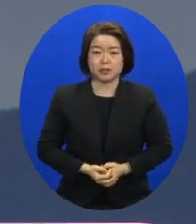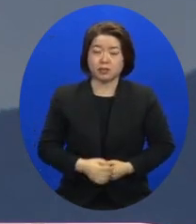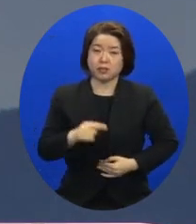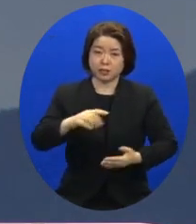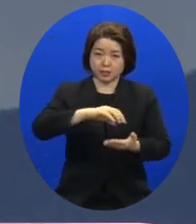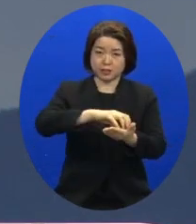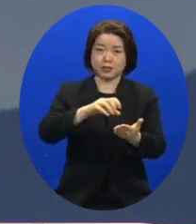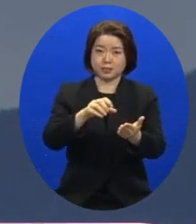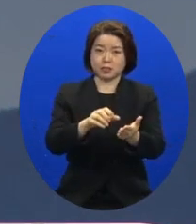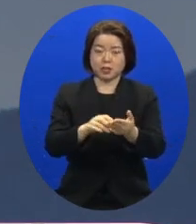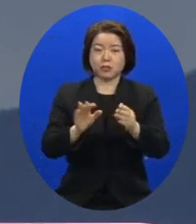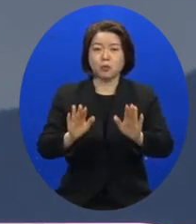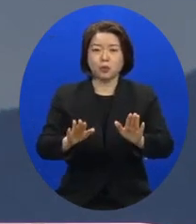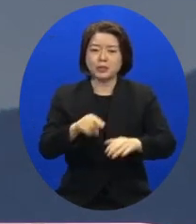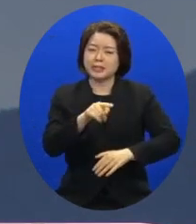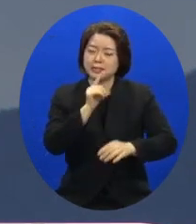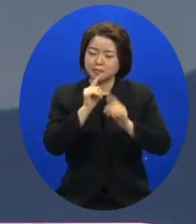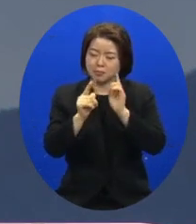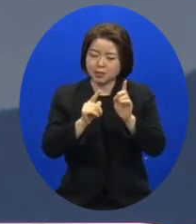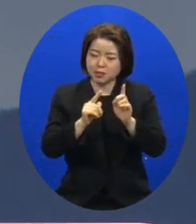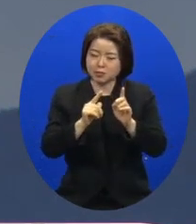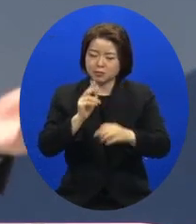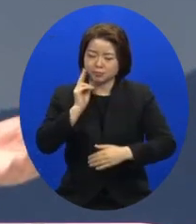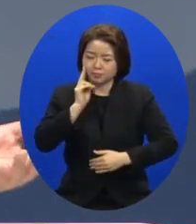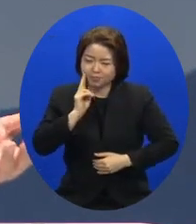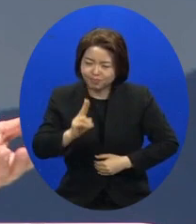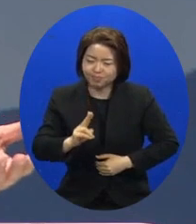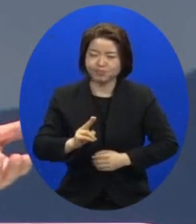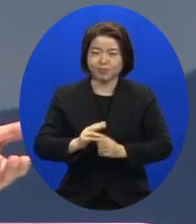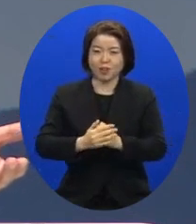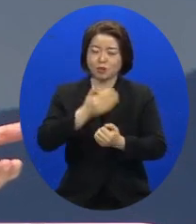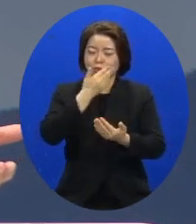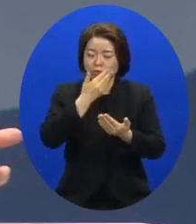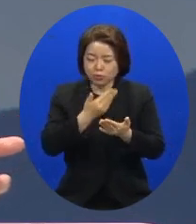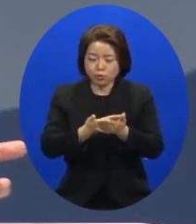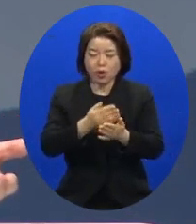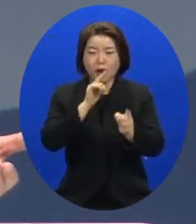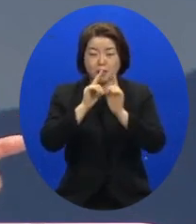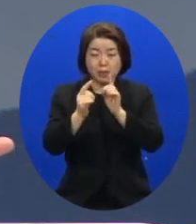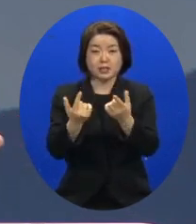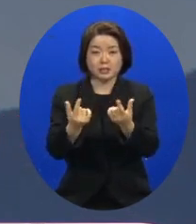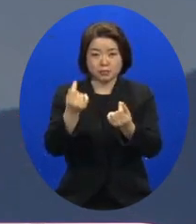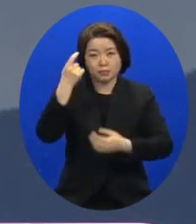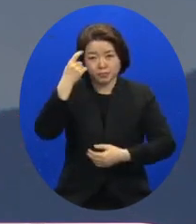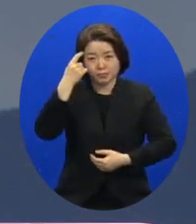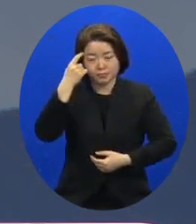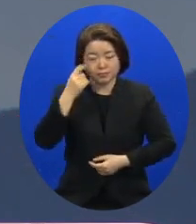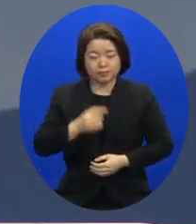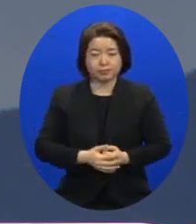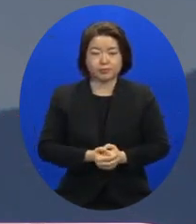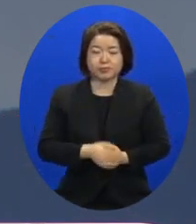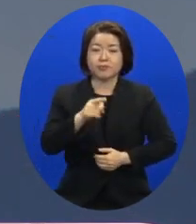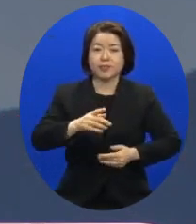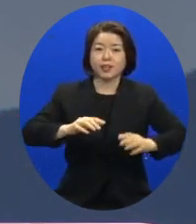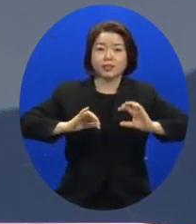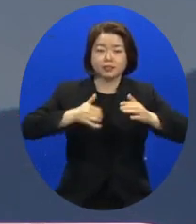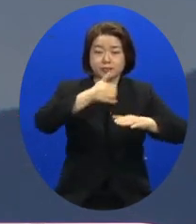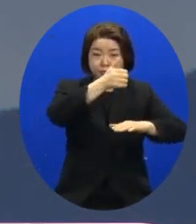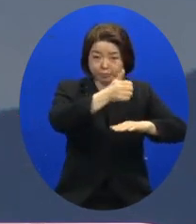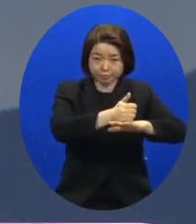그만큼 오늘 이 말씀은 대단히 심각하고 중요한 말씀입니다. 여러분, 이 세상에 종말이